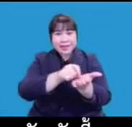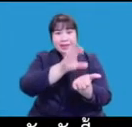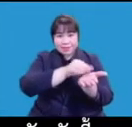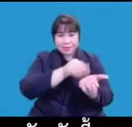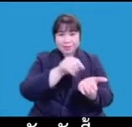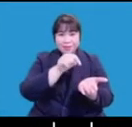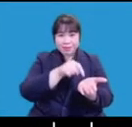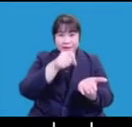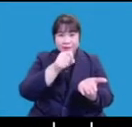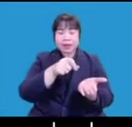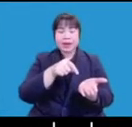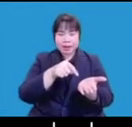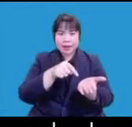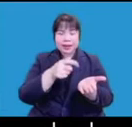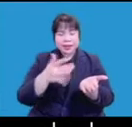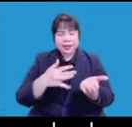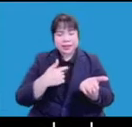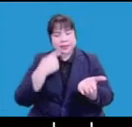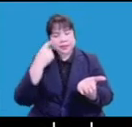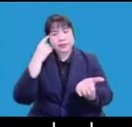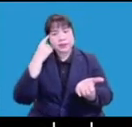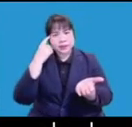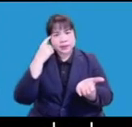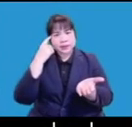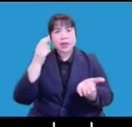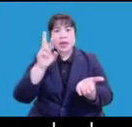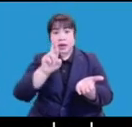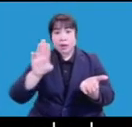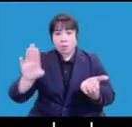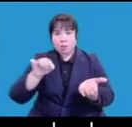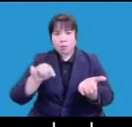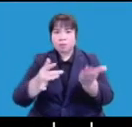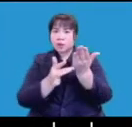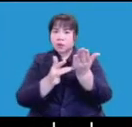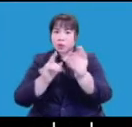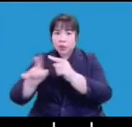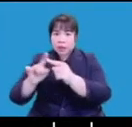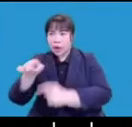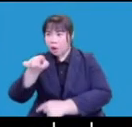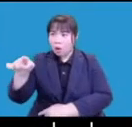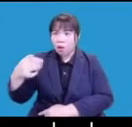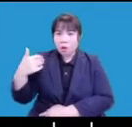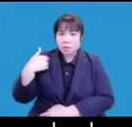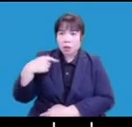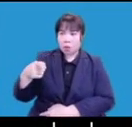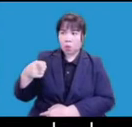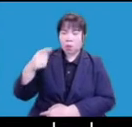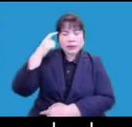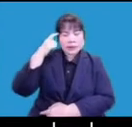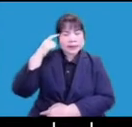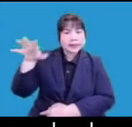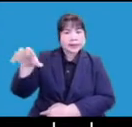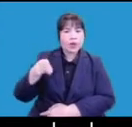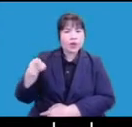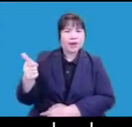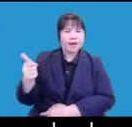ครับเราพบว่าไอ้ตัวระบบสารสนเทศเนี่ยมันเข้ามาแล้วมันเริ่มต้นทำให้เราเห็นว่ามันมีความหวังนะครับจุดเริ่มต้นสำคัญ